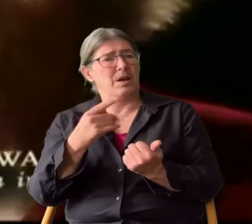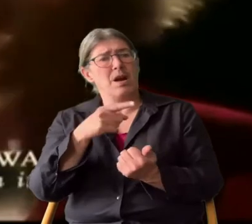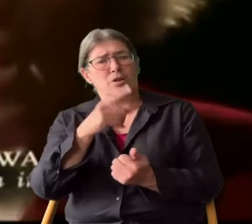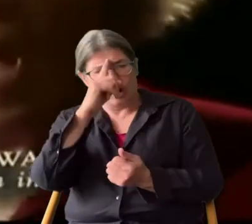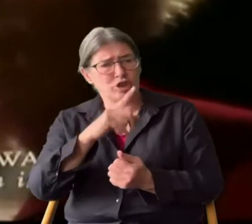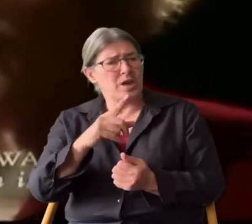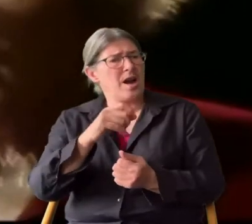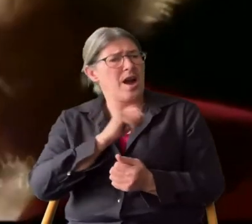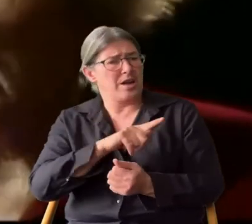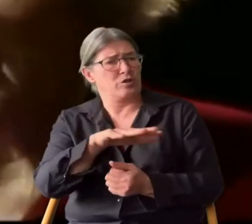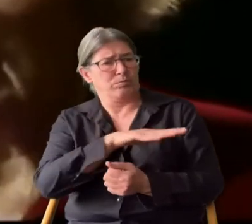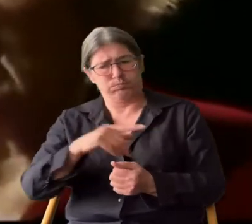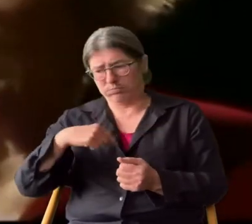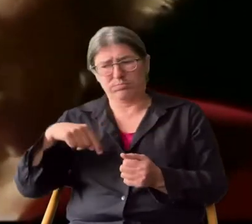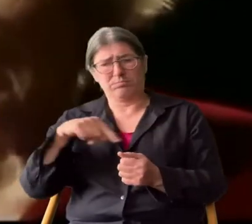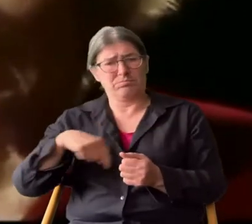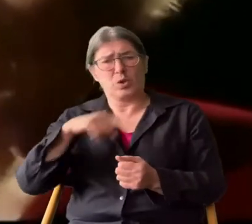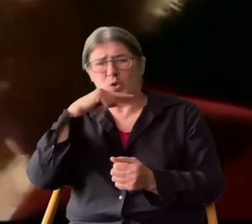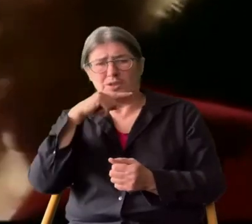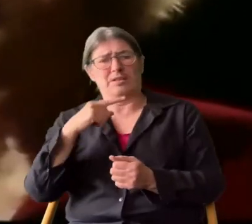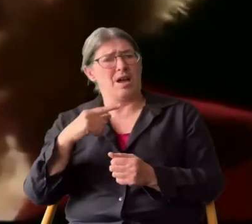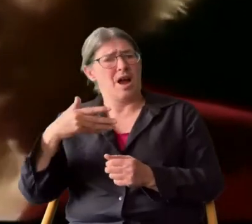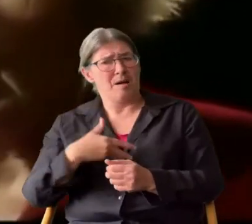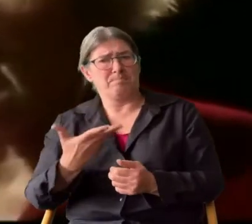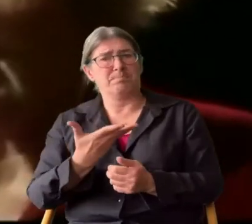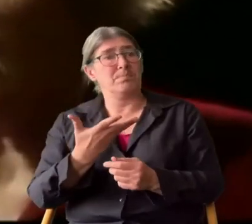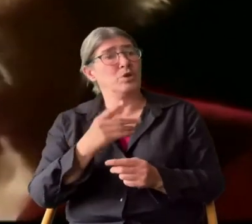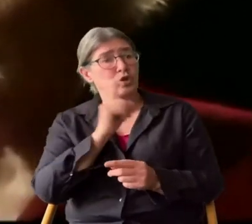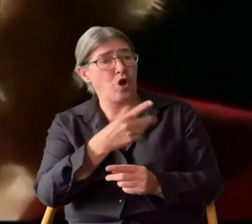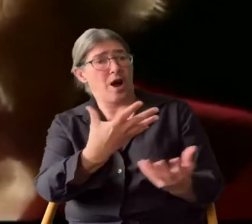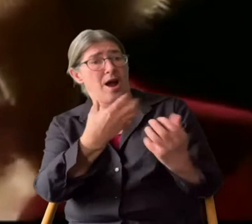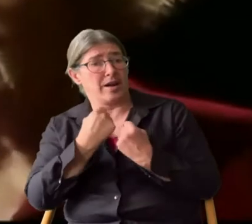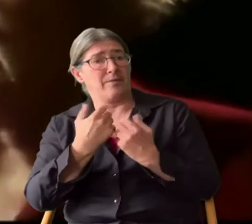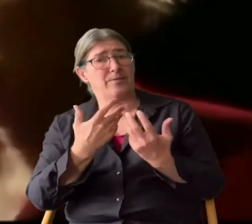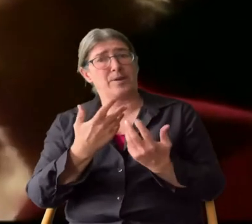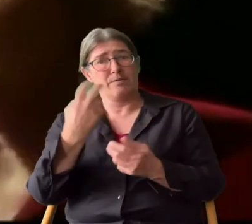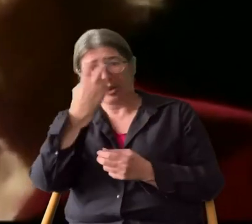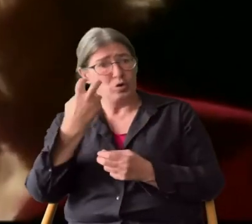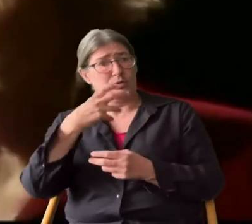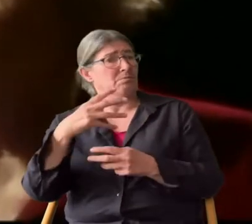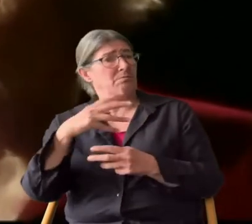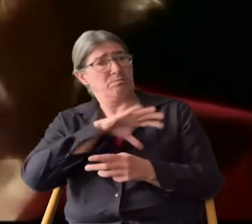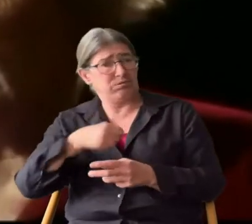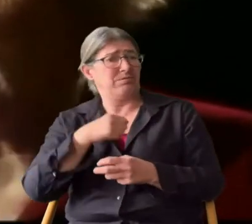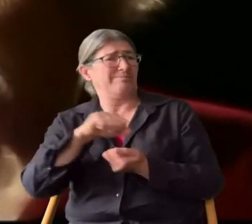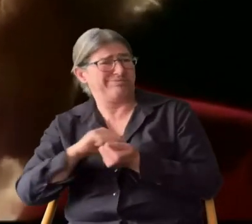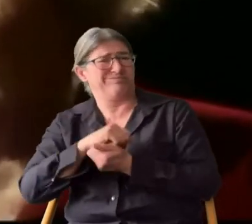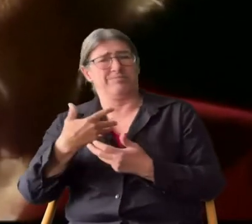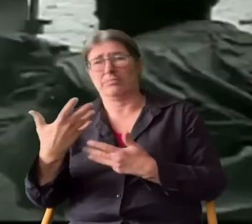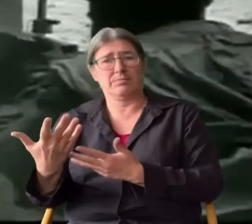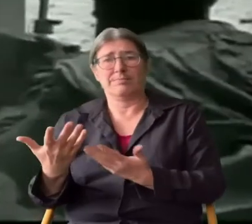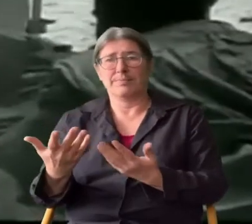sehr im Reichtum und wir dagegen in Armut. Und dennoch haben sie uns angegriffen und versucht, uns des Letzten zu berauben.